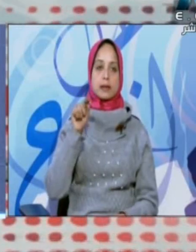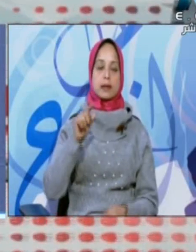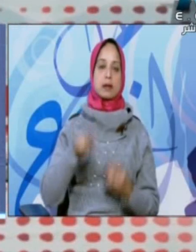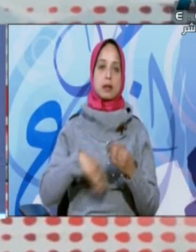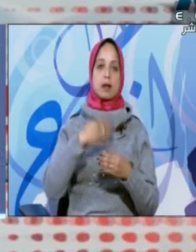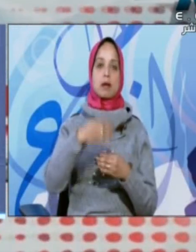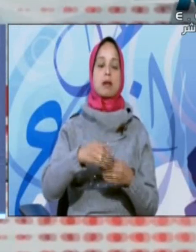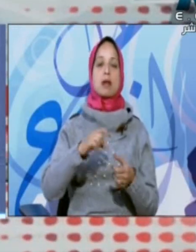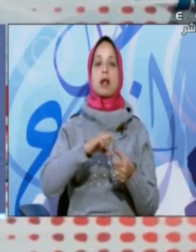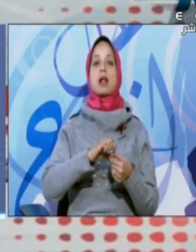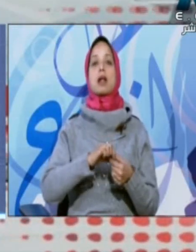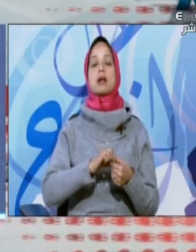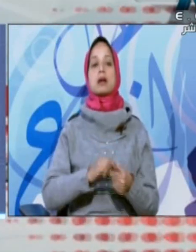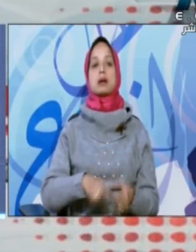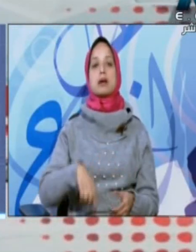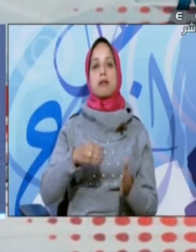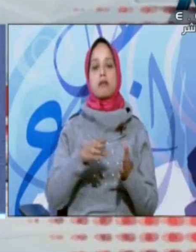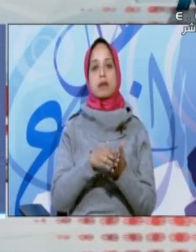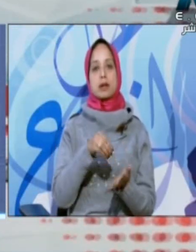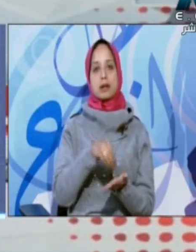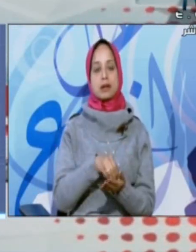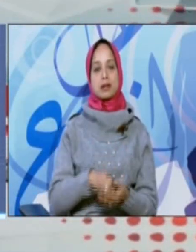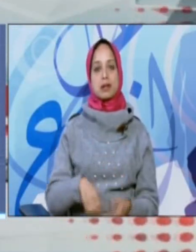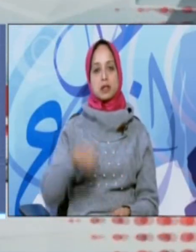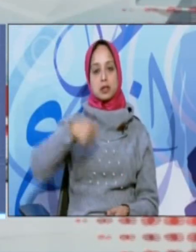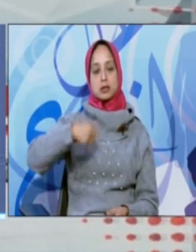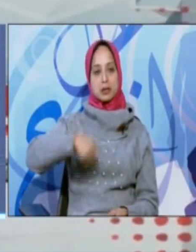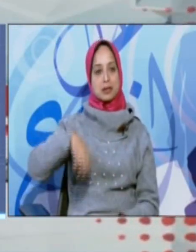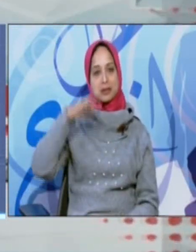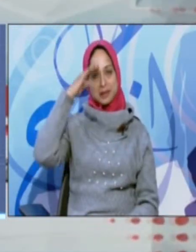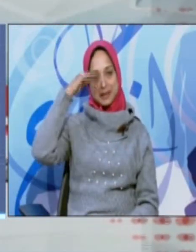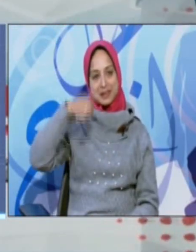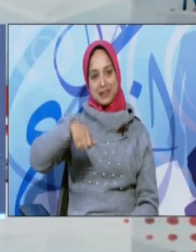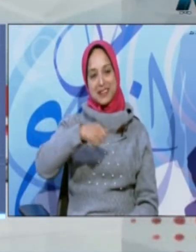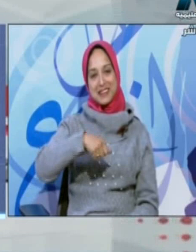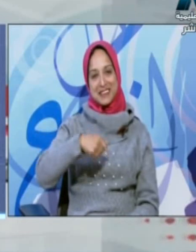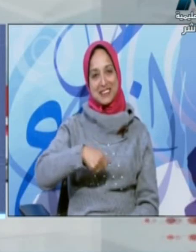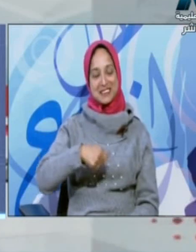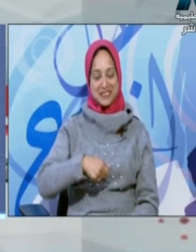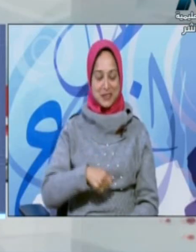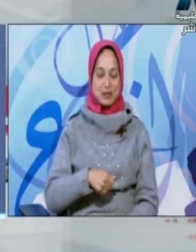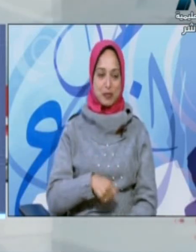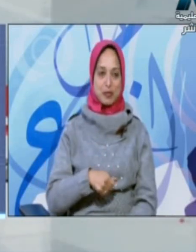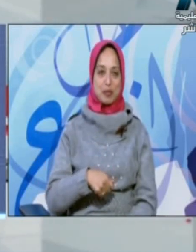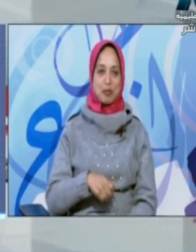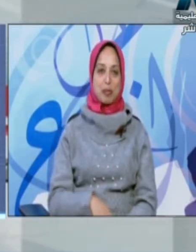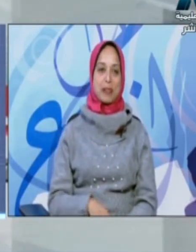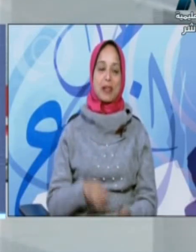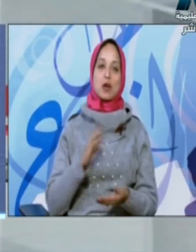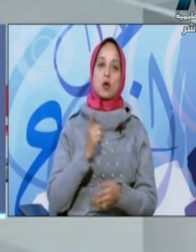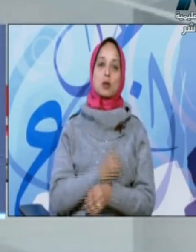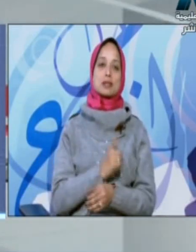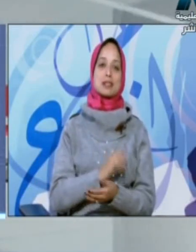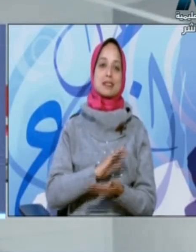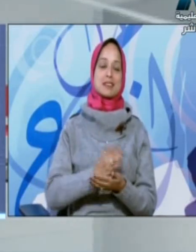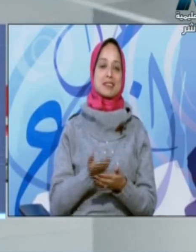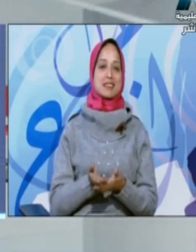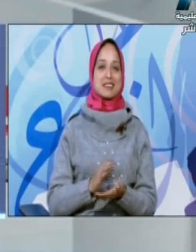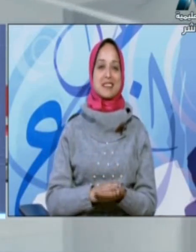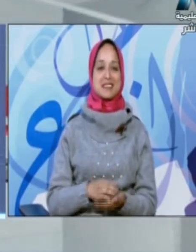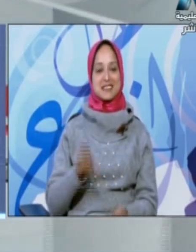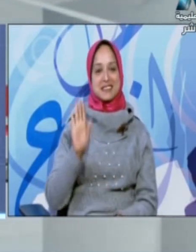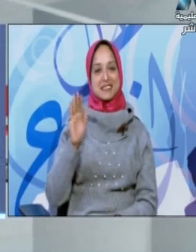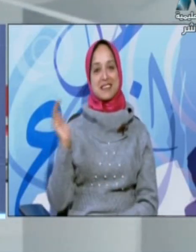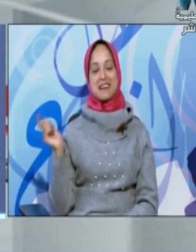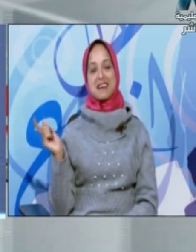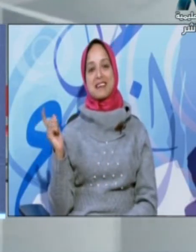الله. في نهايه الحلقه بشكر الاستاذه سحر، شكرا استاذه سحر، سحر متشكرين جدا على تعبك معانا النهارده وتعبتك ان انا بتكلم بسرعه بس شويه.